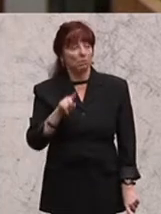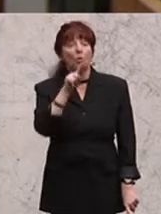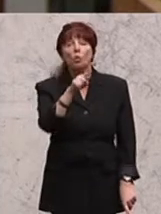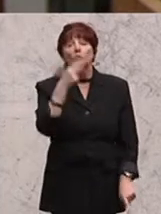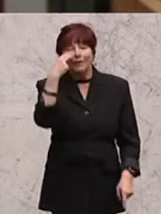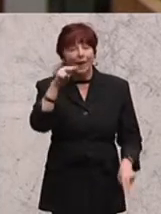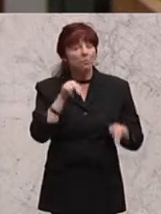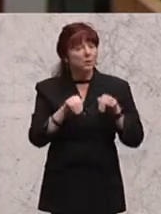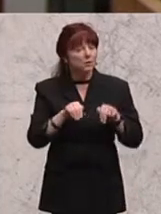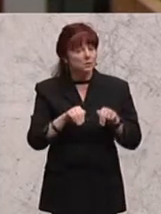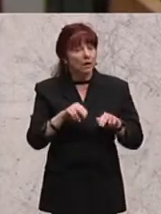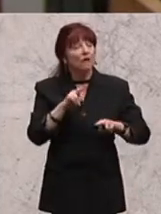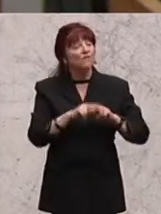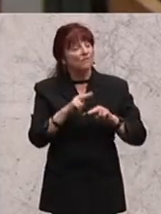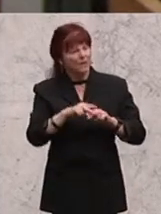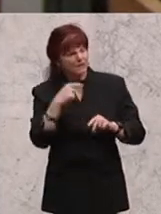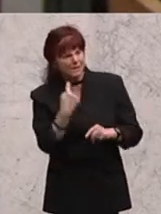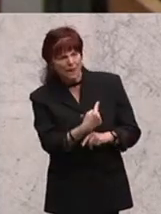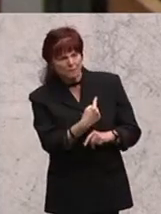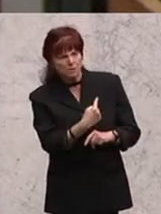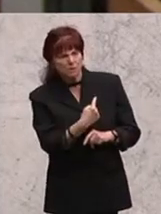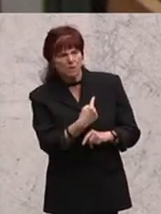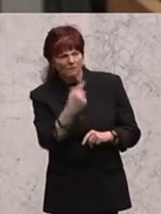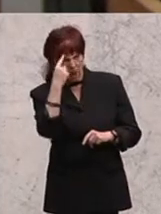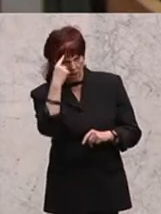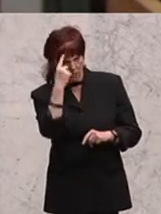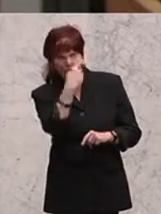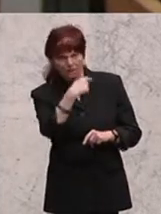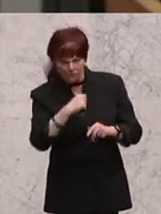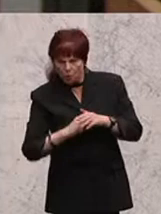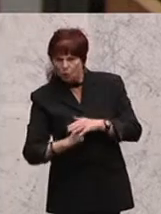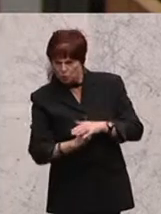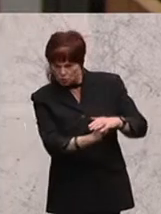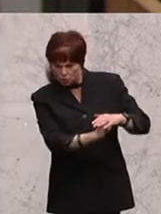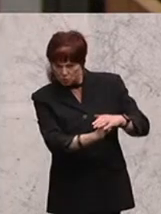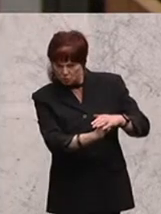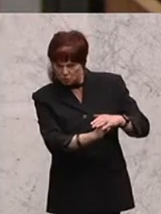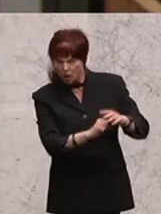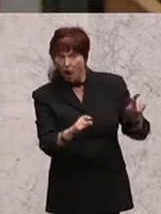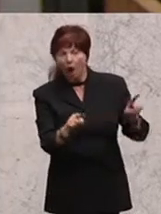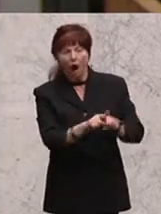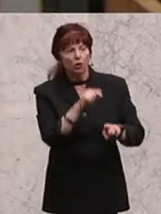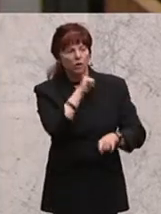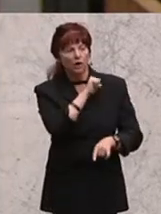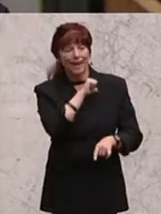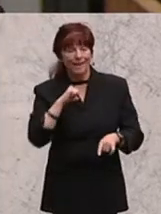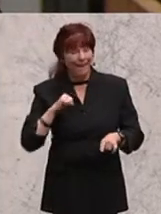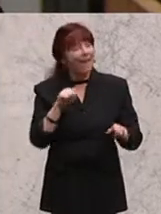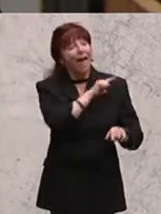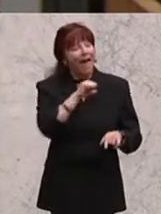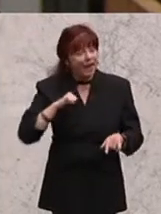Sie Gewissheit haben, wir werden bei Ihnen sein. Sie werden nicht allein sein, auch wenn Sie die eigene Partei möglicherweise